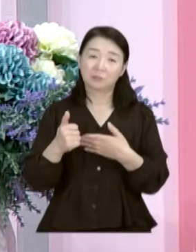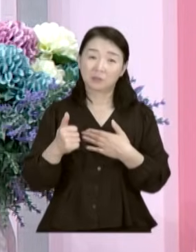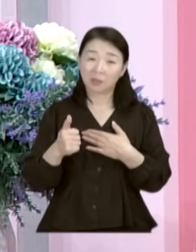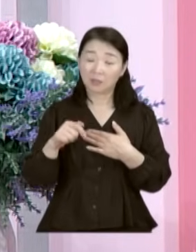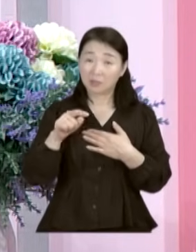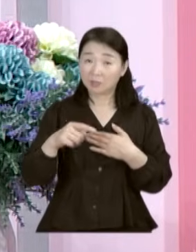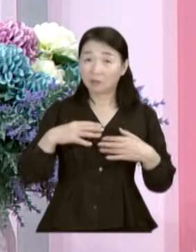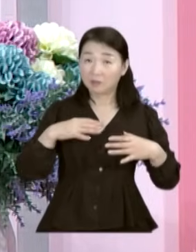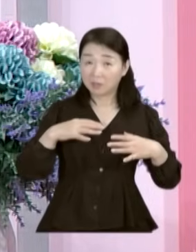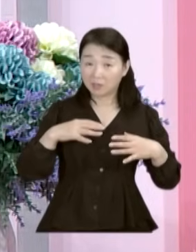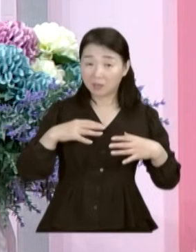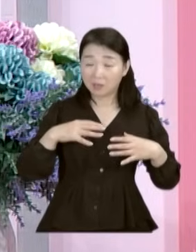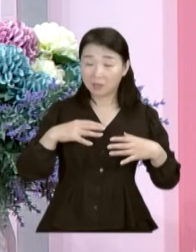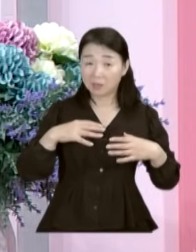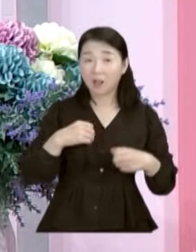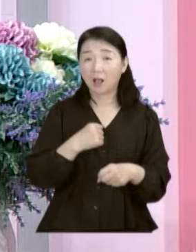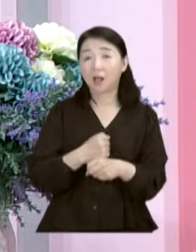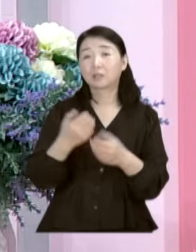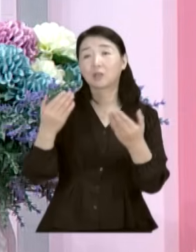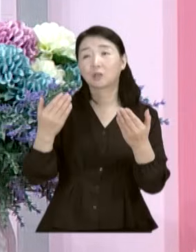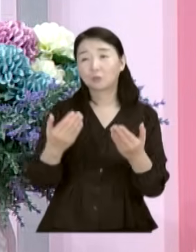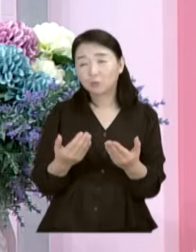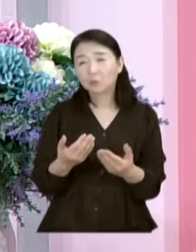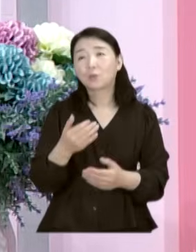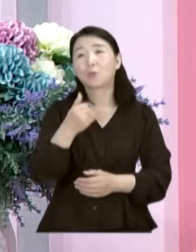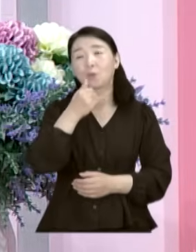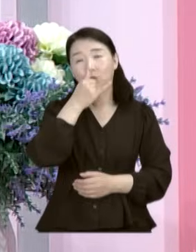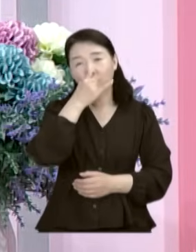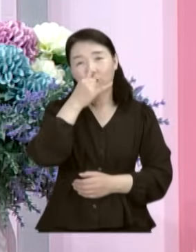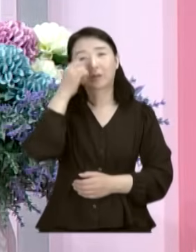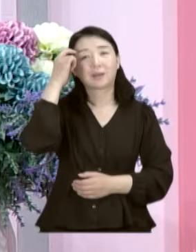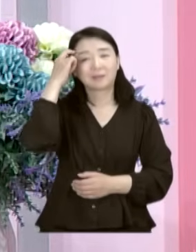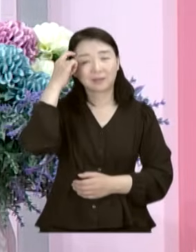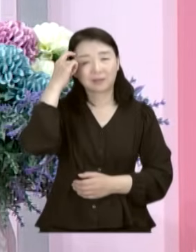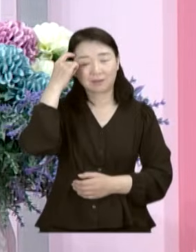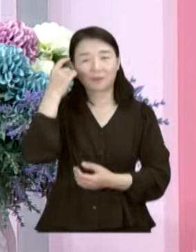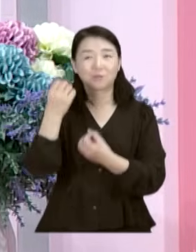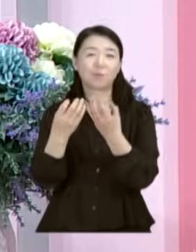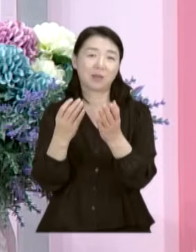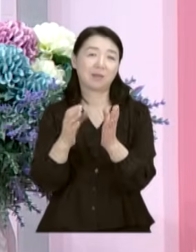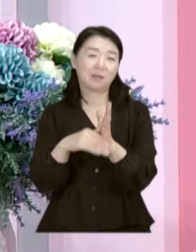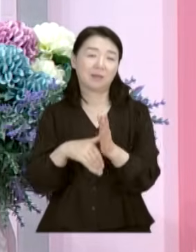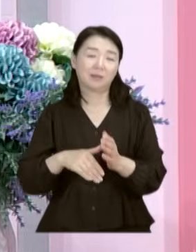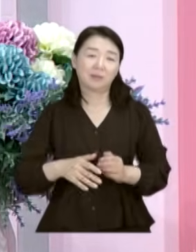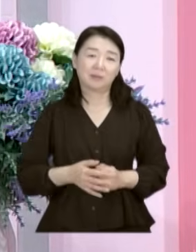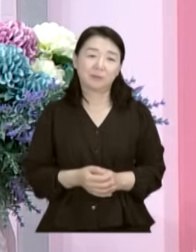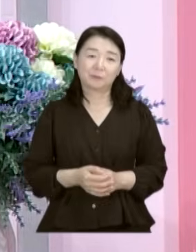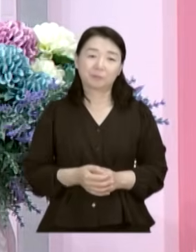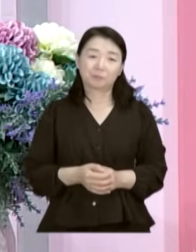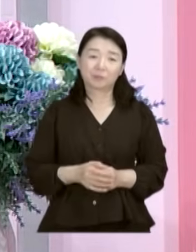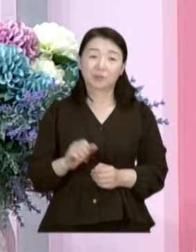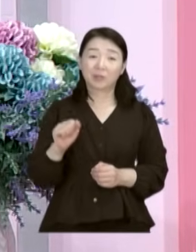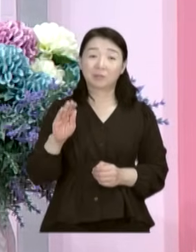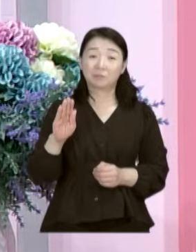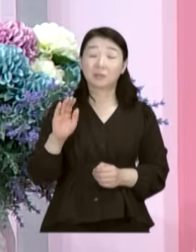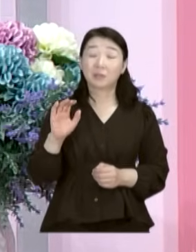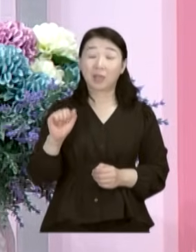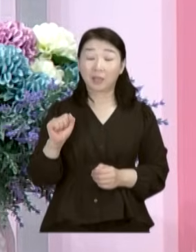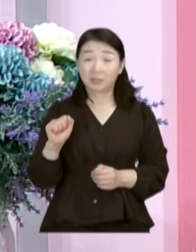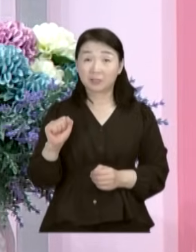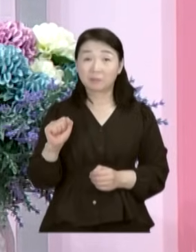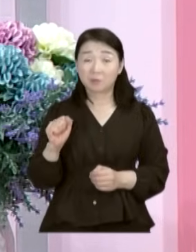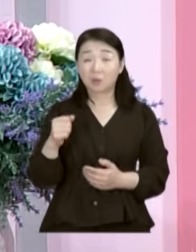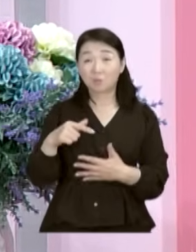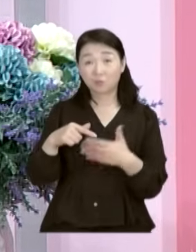하나님이 나에게 이걸 자랑하게끔 하실 일이 있으신가 보다라고 고백할 때 아멘